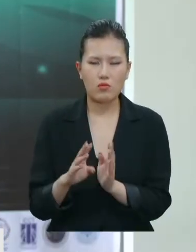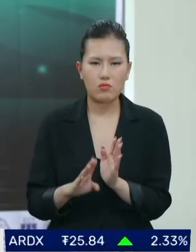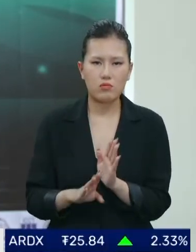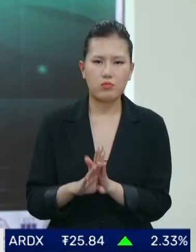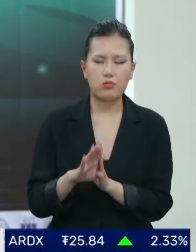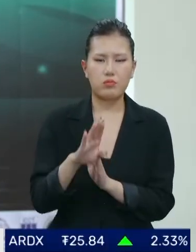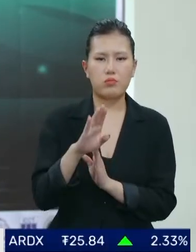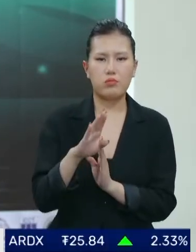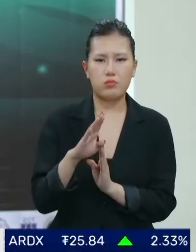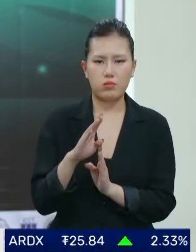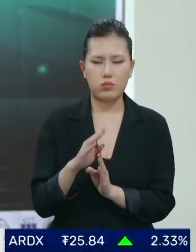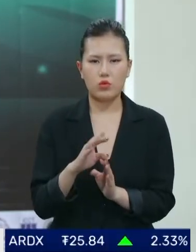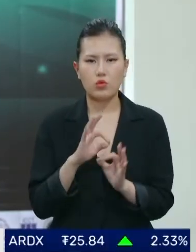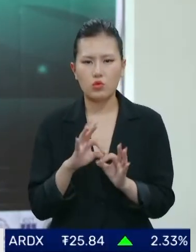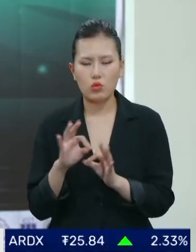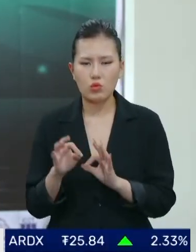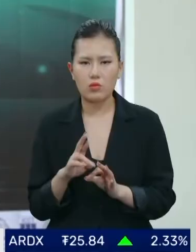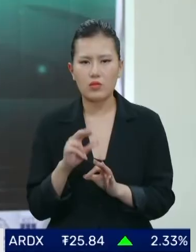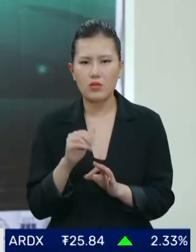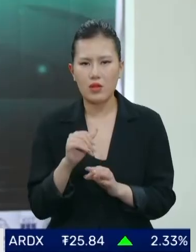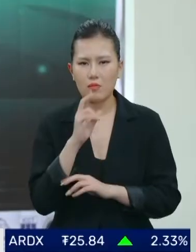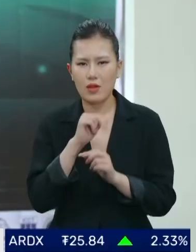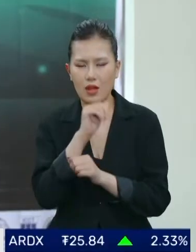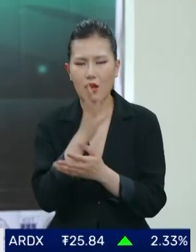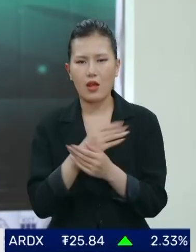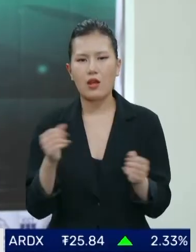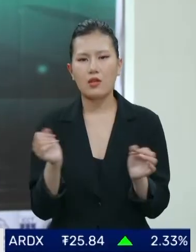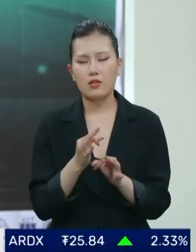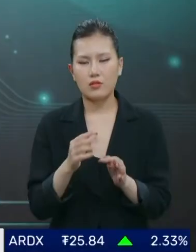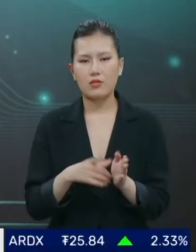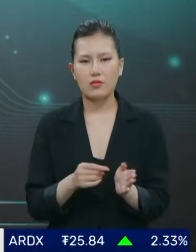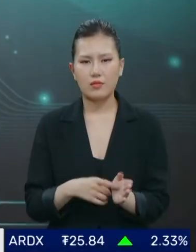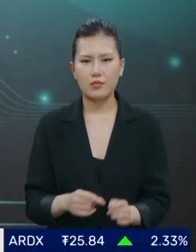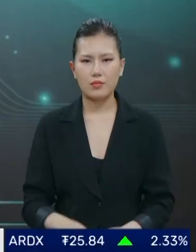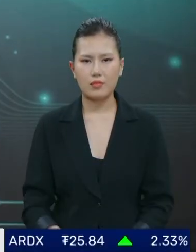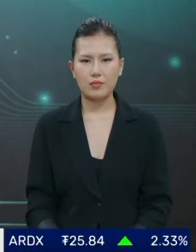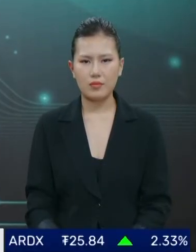энэ нөхцөл байдлыг одоо шийдвэрлэх шаардлагатай байна.